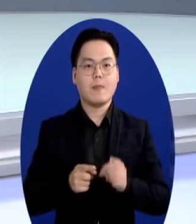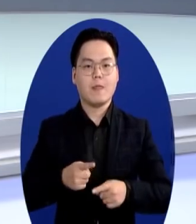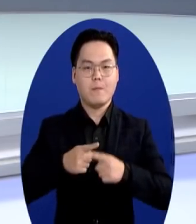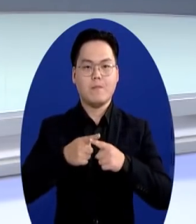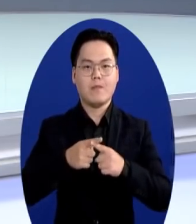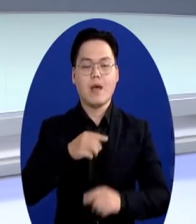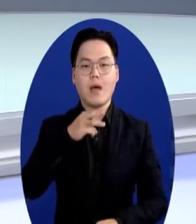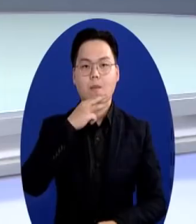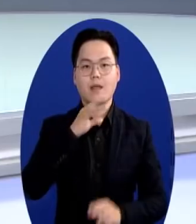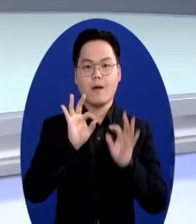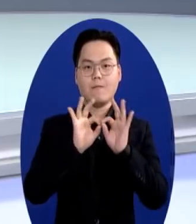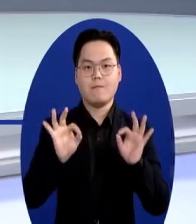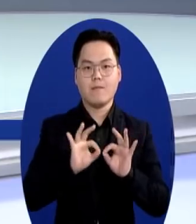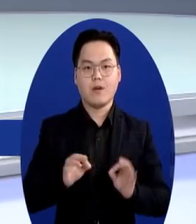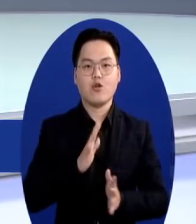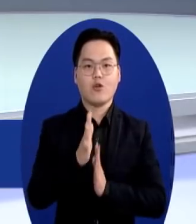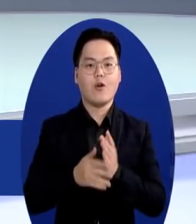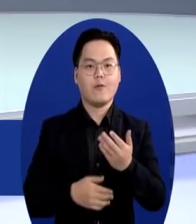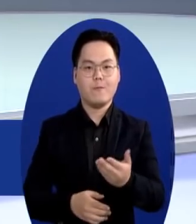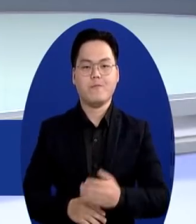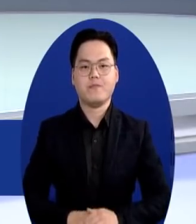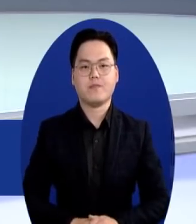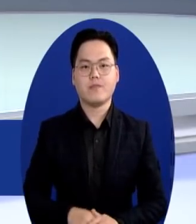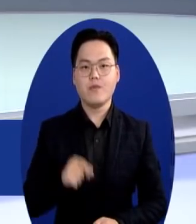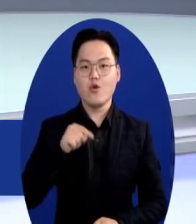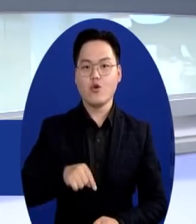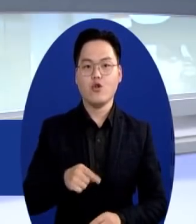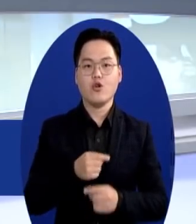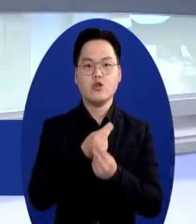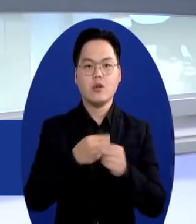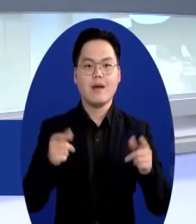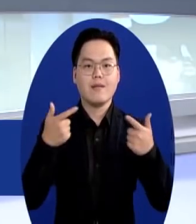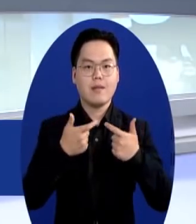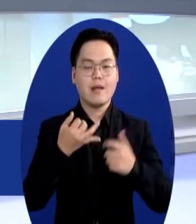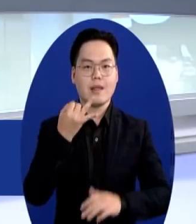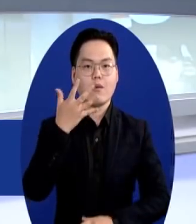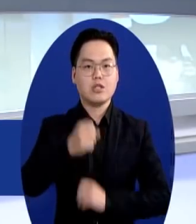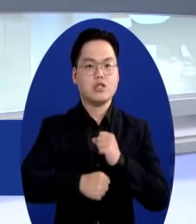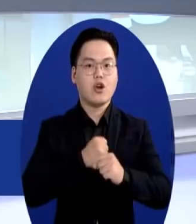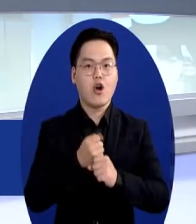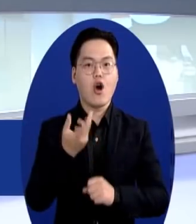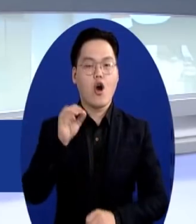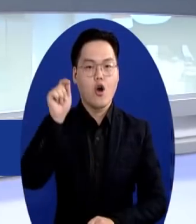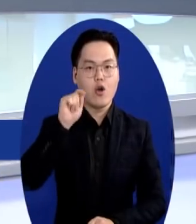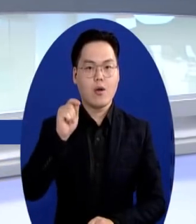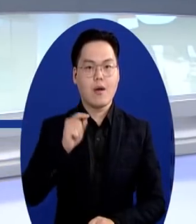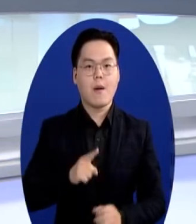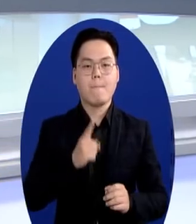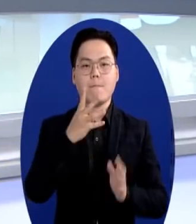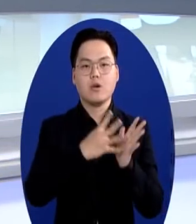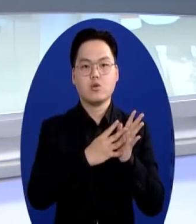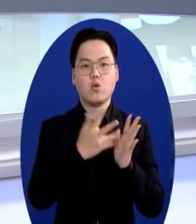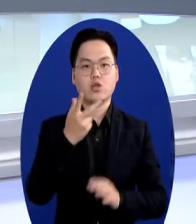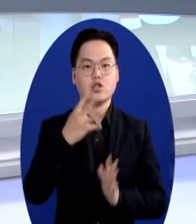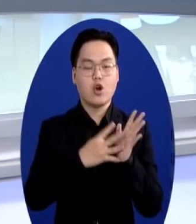Эдгээр болон бусад мэдээлэл нэлгэрэнгүйг цагийн хурдтай сүлээ авч үзээрэй. Өнөөдөр чөлөөлөх тайны ялалтын 75 жилийн ойн өдрөө. Анх 1939 оны 9-р сарын